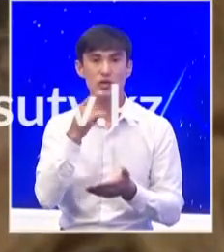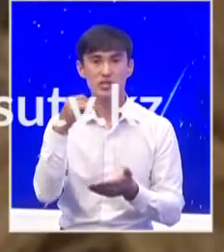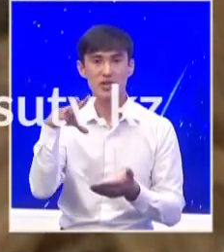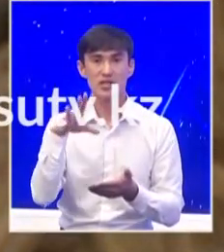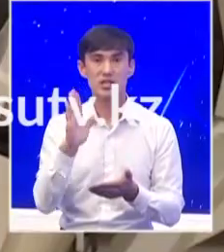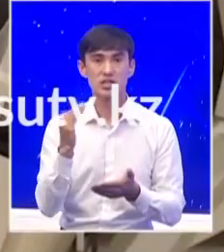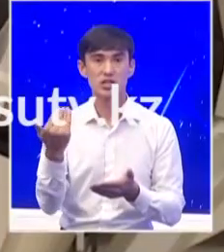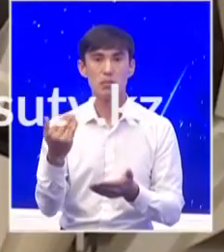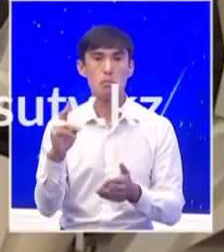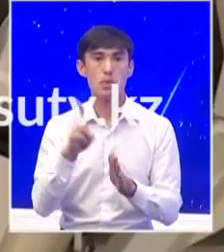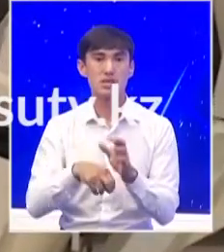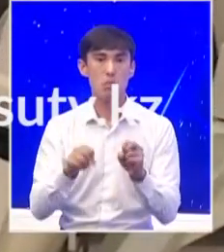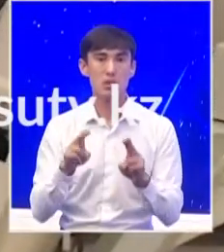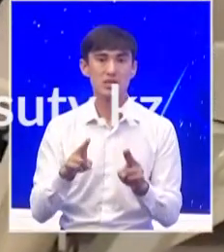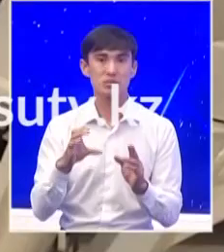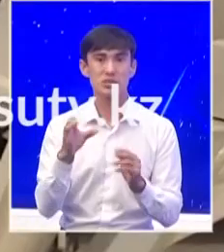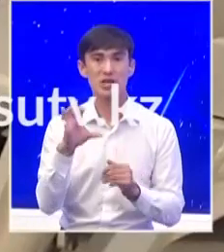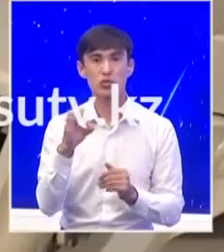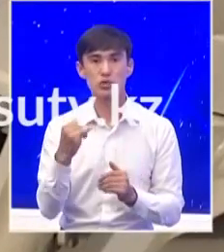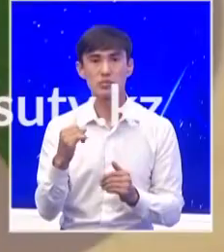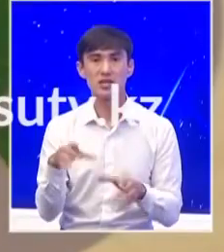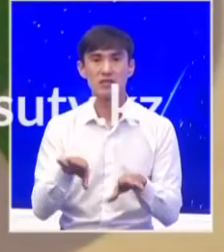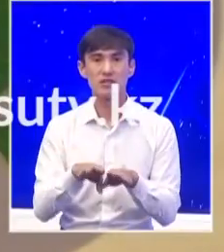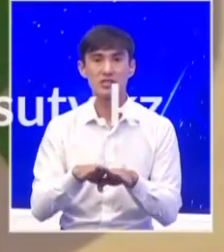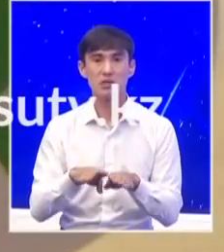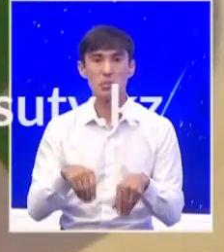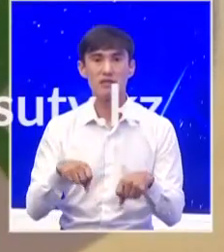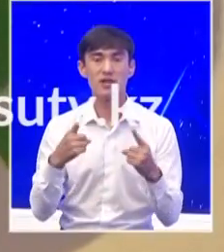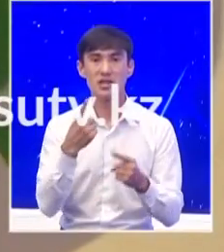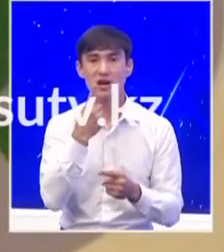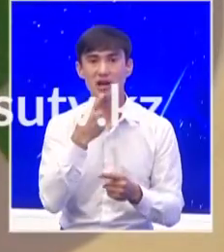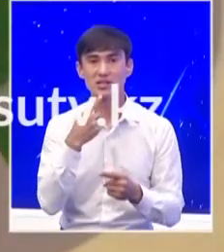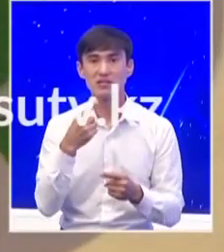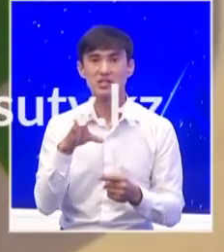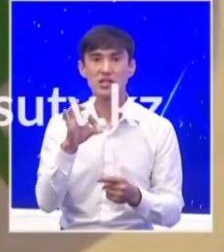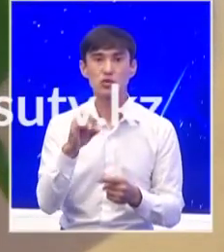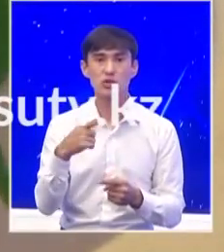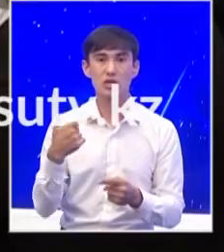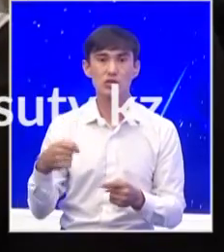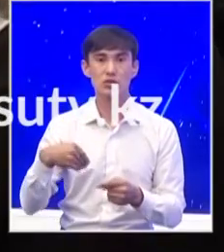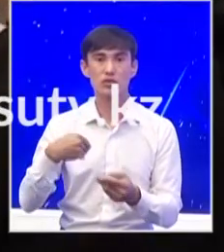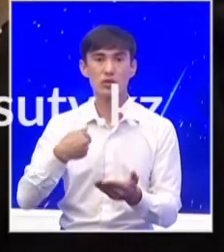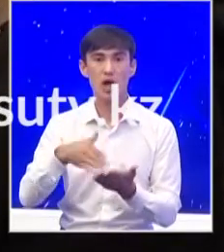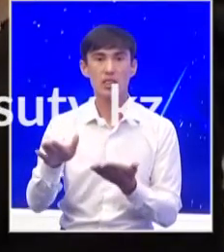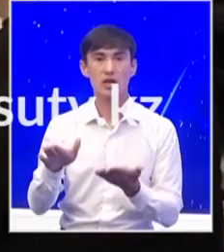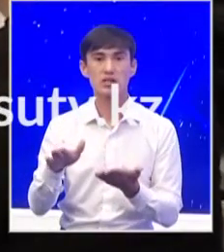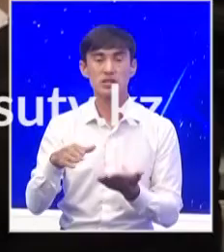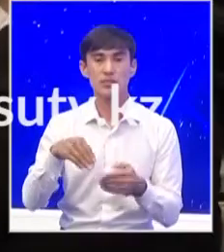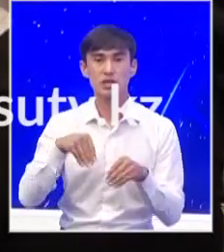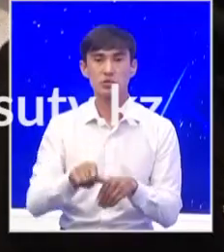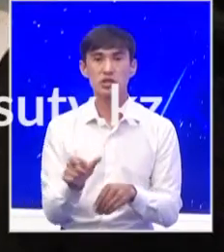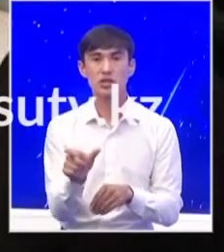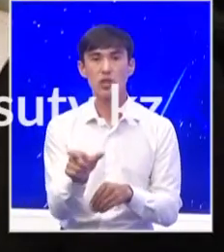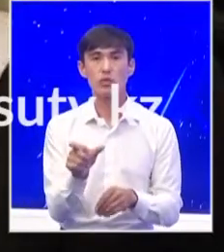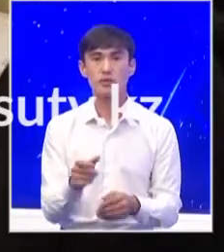для посетителей с безопасным статусом. Соответственно, при выявлении красного статуса гражданину выдадут отказ в распечатке